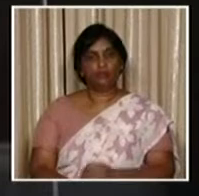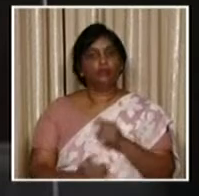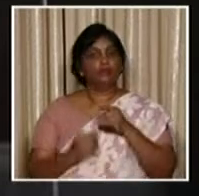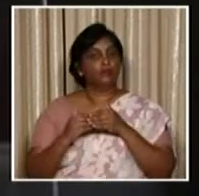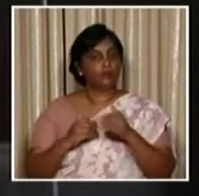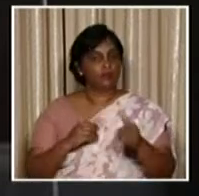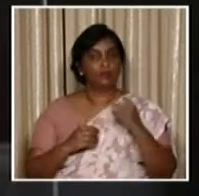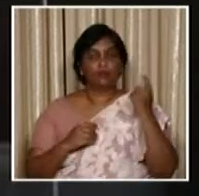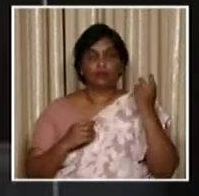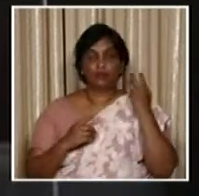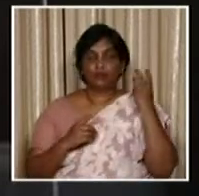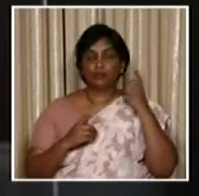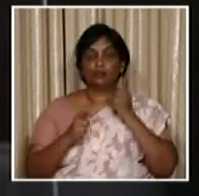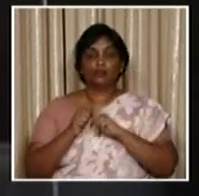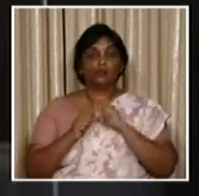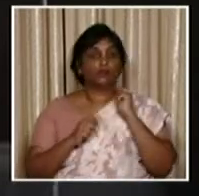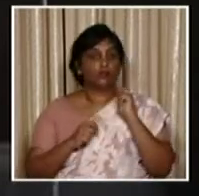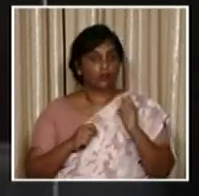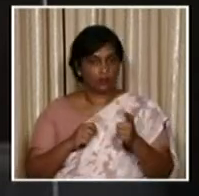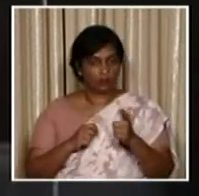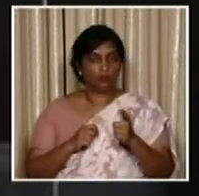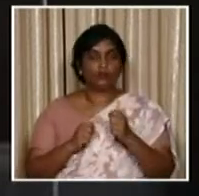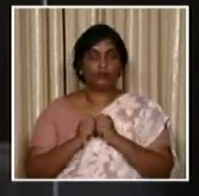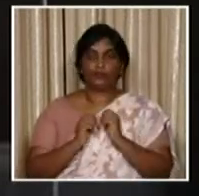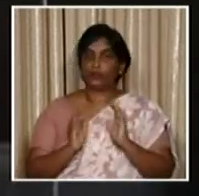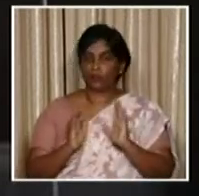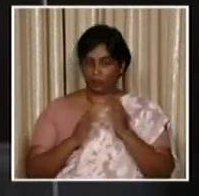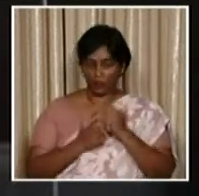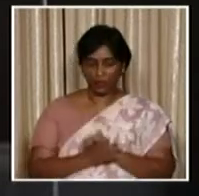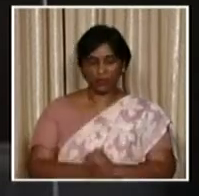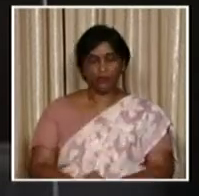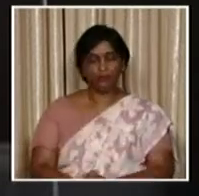Mekali tamai me Saharan tu padi jevan nih mah, aram bagel lagi.